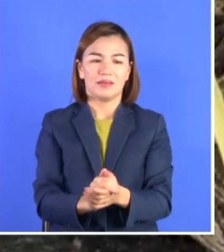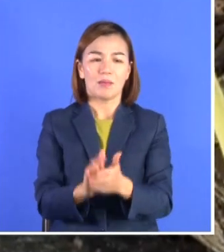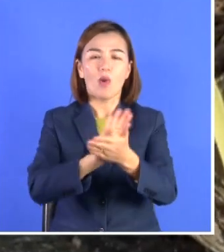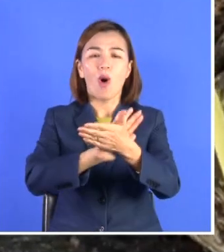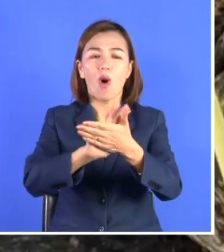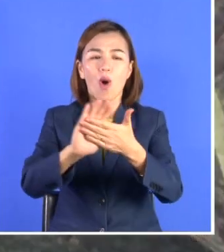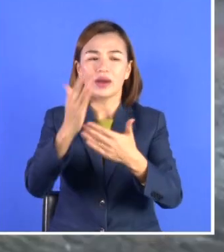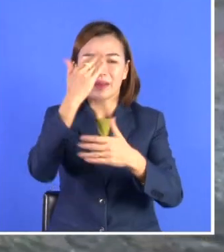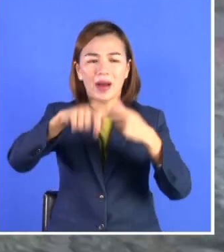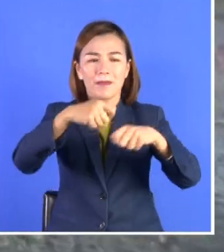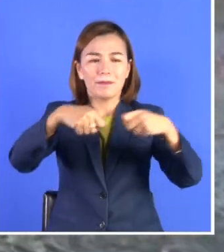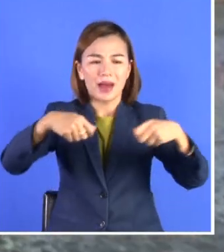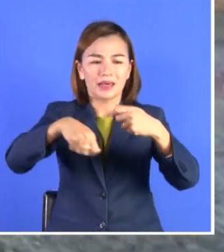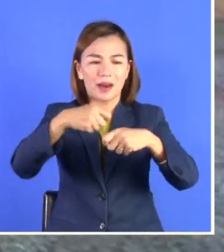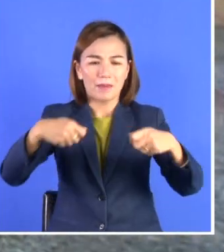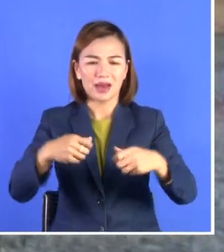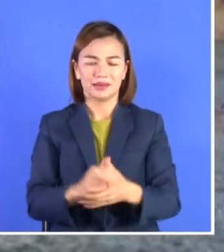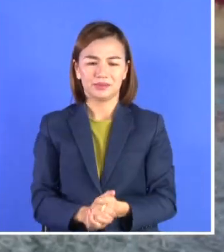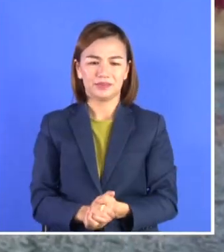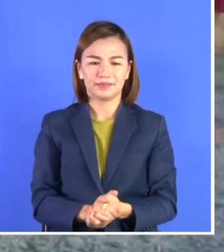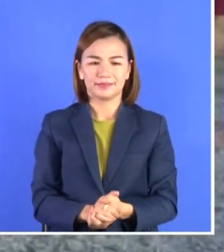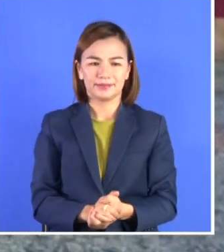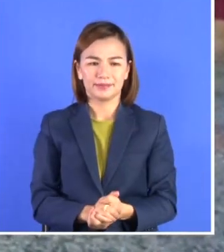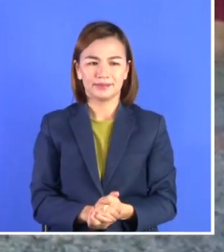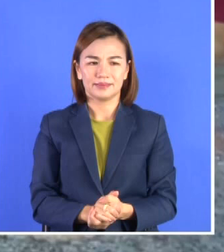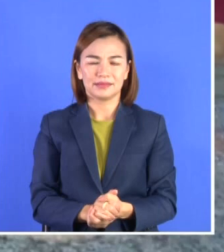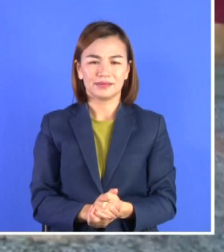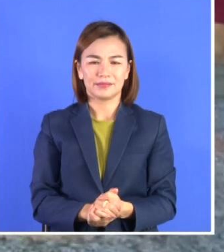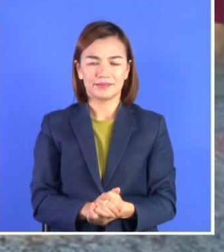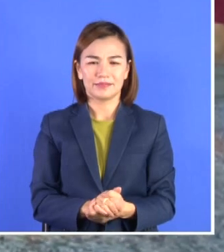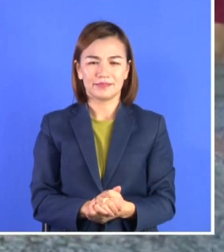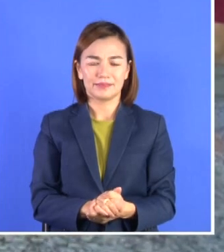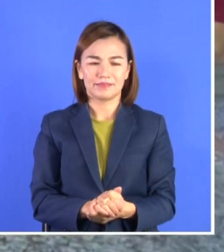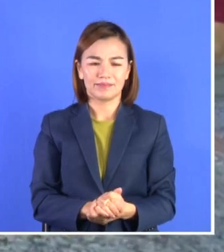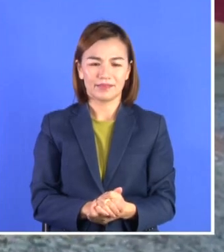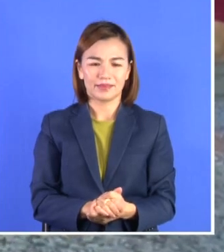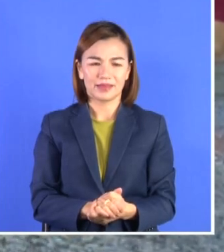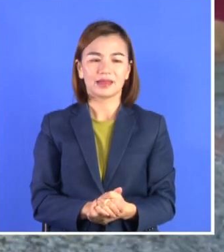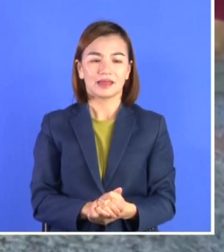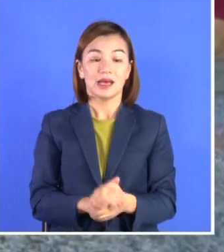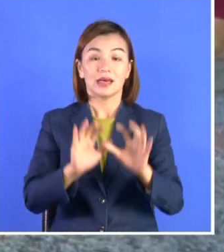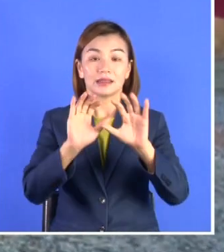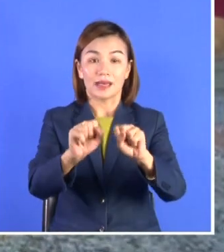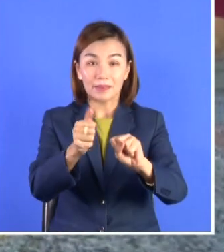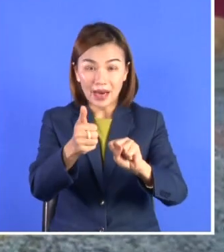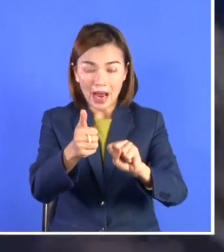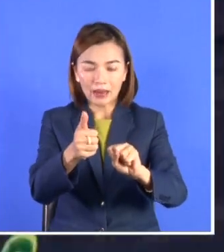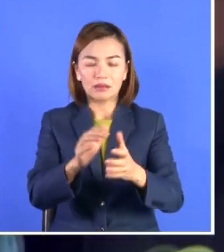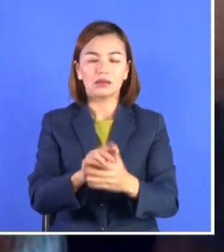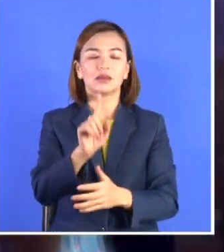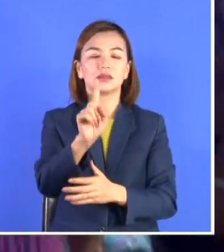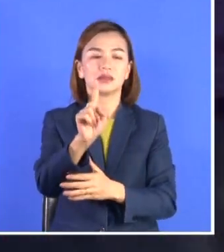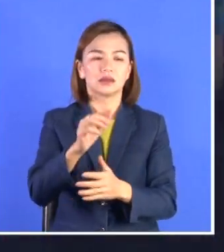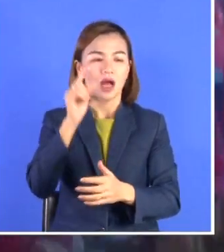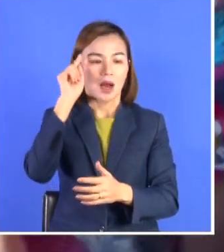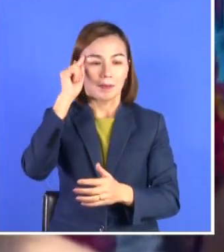ากมัดแขนมัดขาเนี่ยจะไปเหลืออะไรแบบเน ี้ ย เออนะ ๆๆดิ้นก็ไม่ได ้ค่ะ ครับ แต่จับได้เนี่ย1ตัวความเป็นห่วงเป็นใยคือพาเพื่อนพ